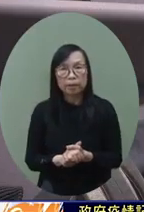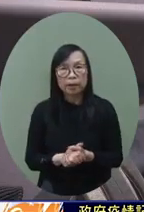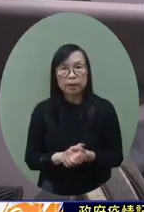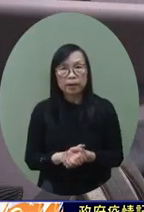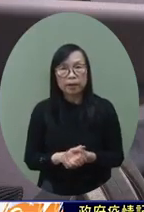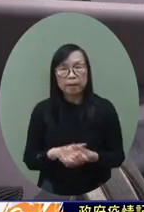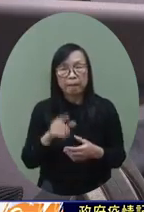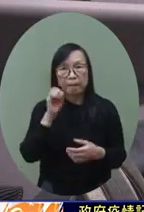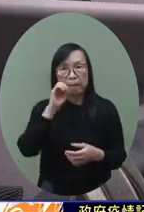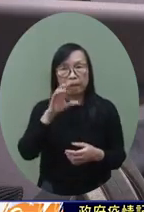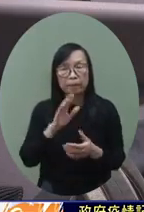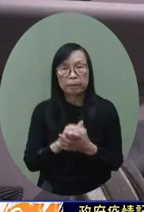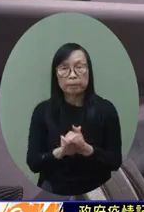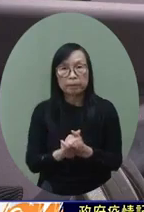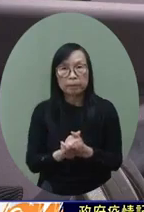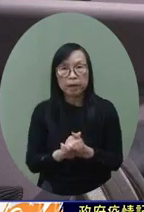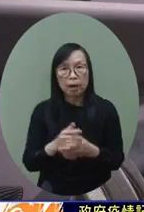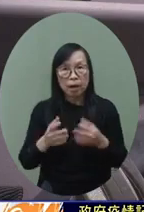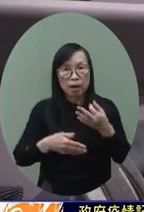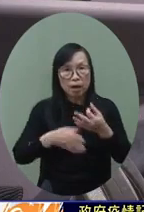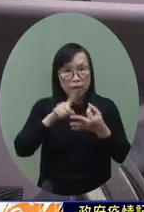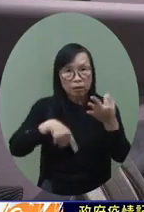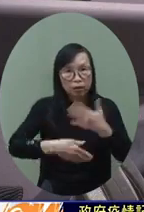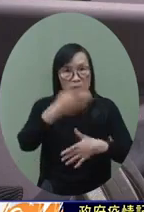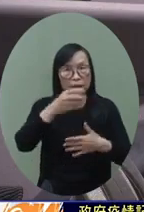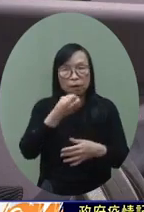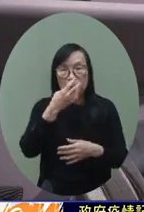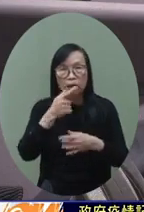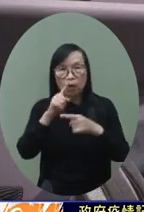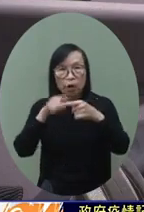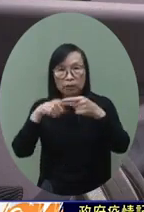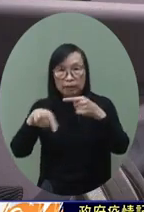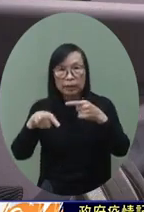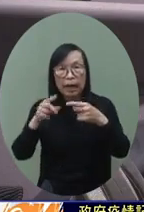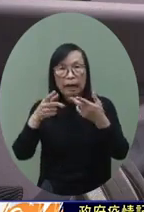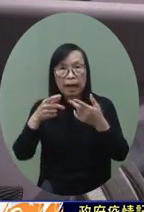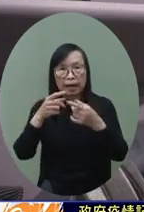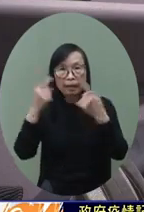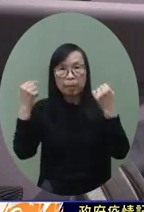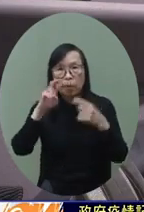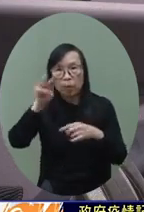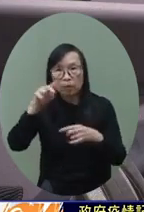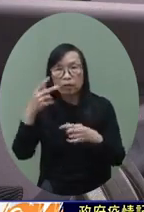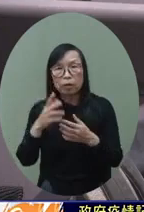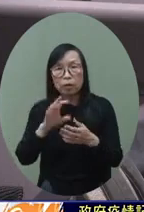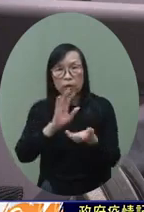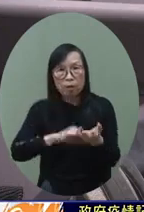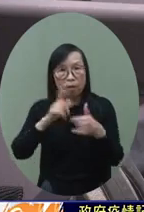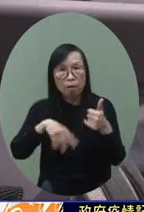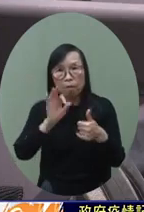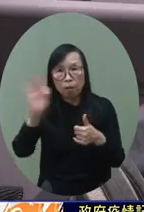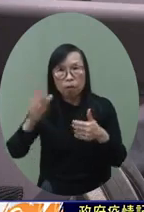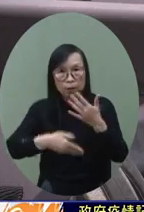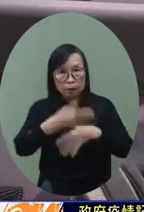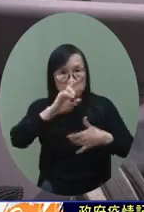問一下即係除咗豐澤樓之外咧，港大嗰個計劃係即係有冇揾嗰啲其他本身冇個案嘅大廈去